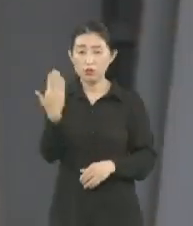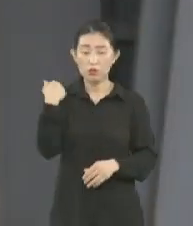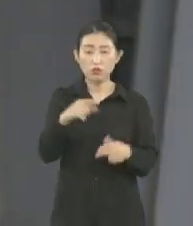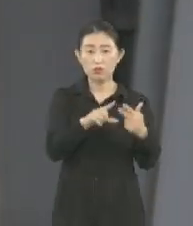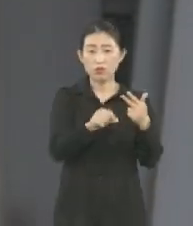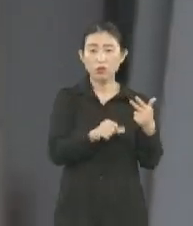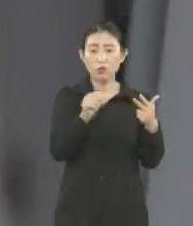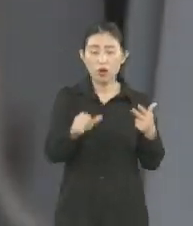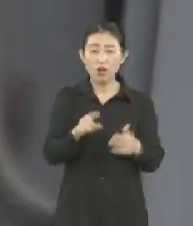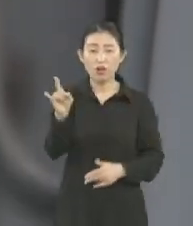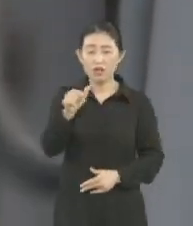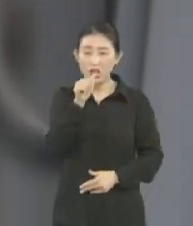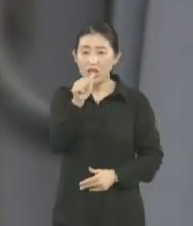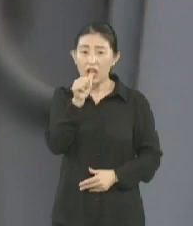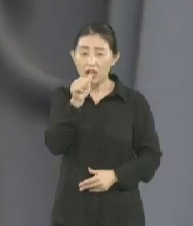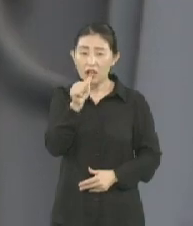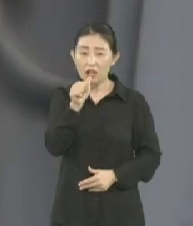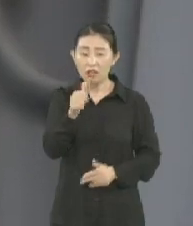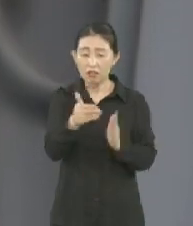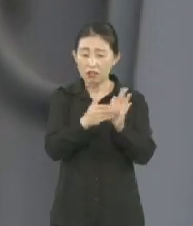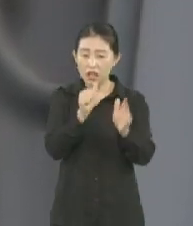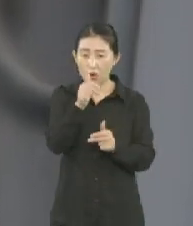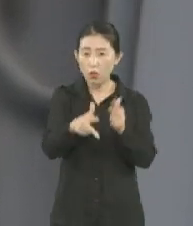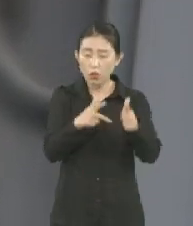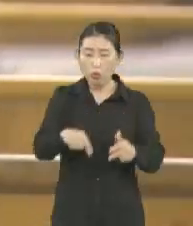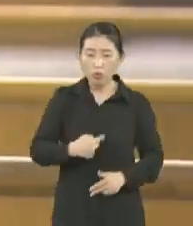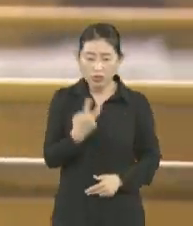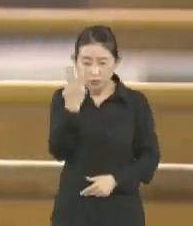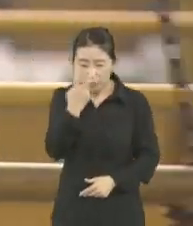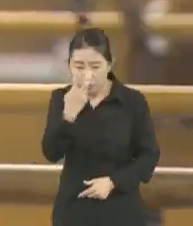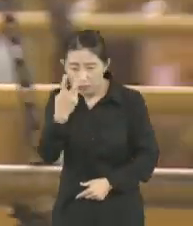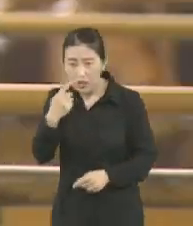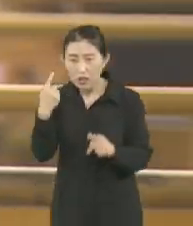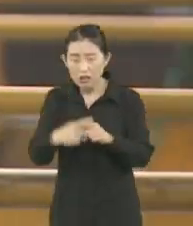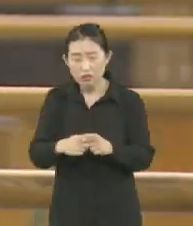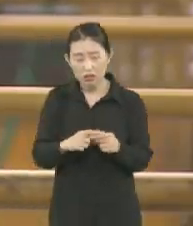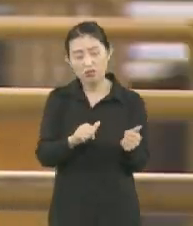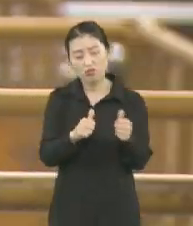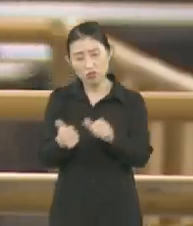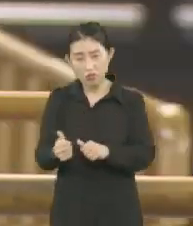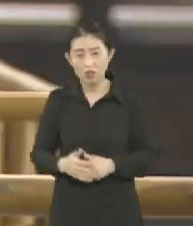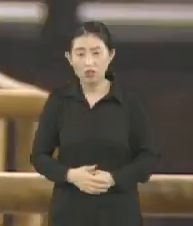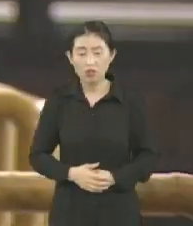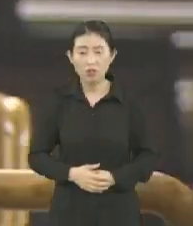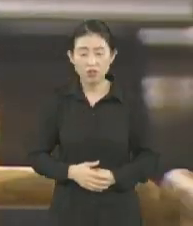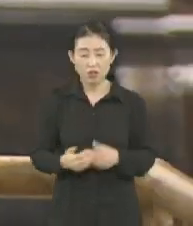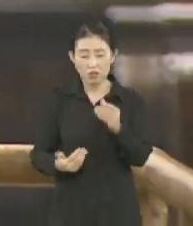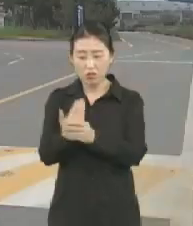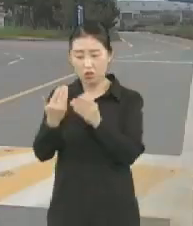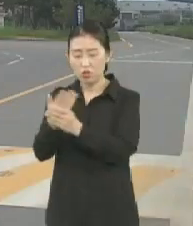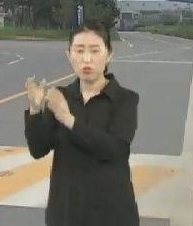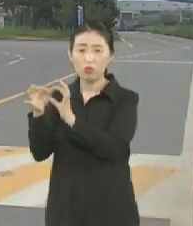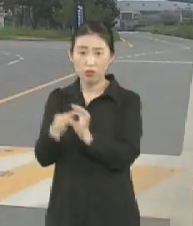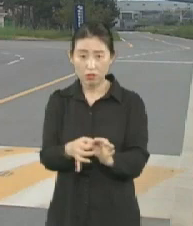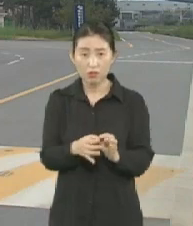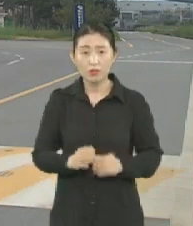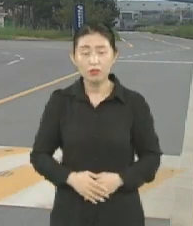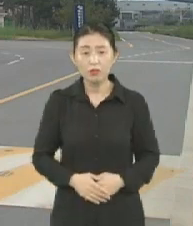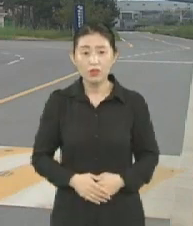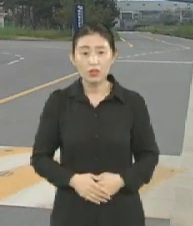5월 당진 현대제철에서도 혼자 설비 점검을 하던 근로자가 숨지는 등 안전사고가 끊이지 않고